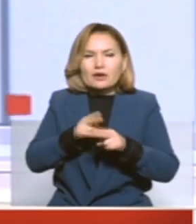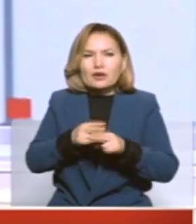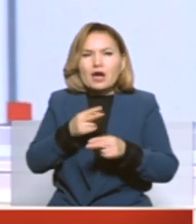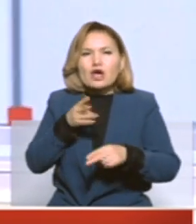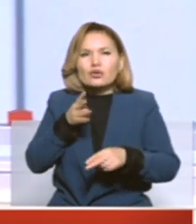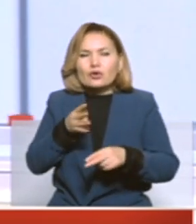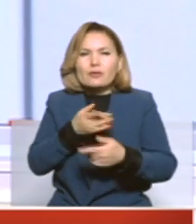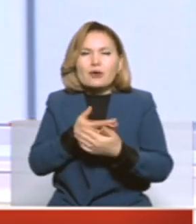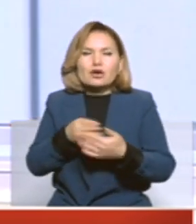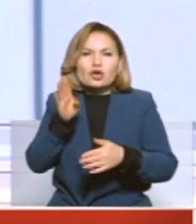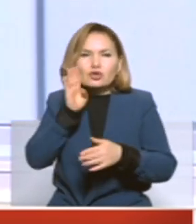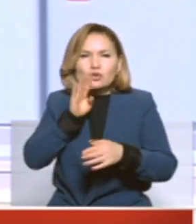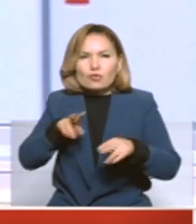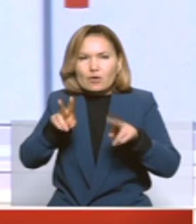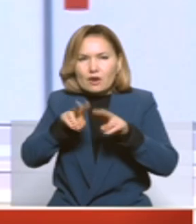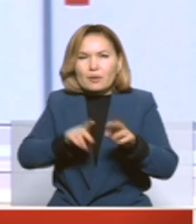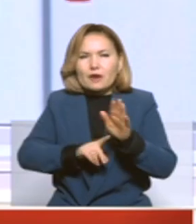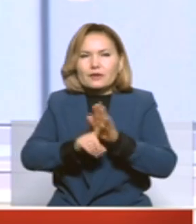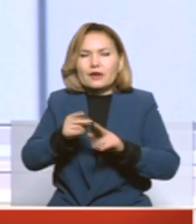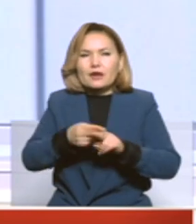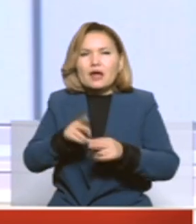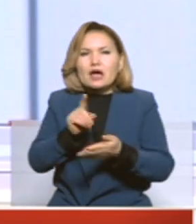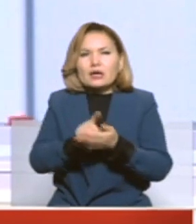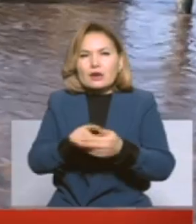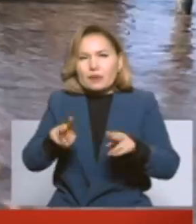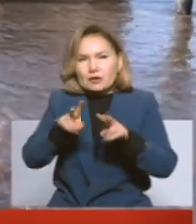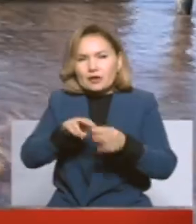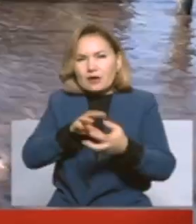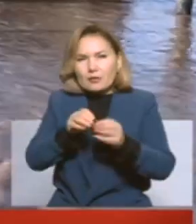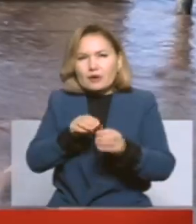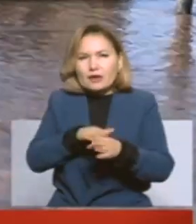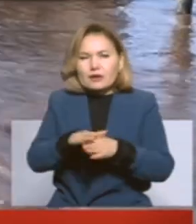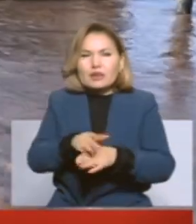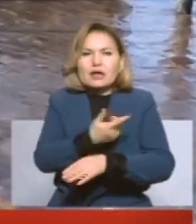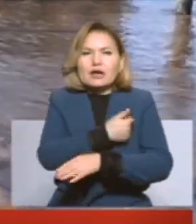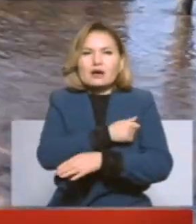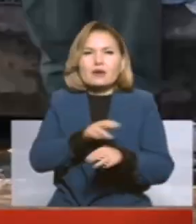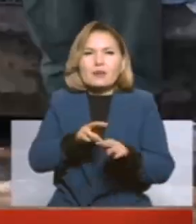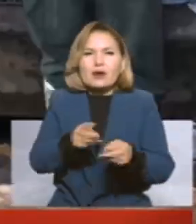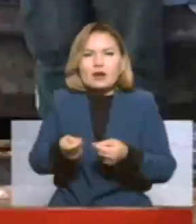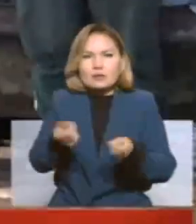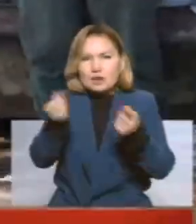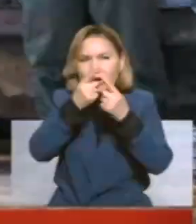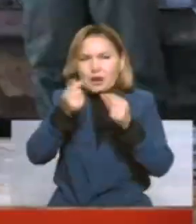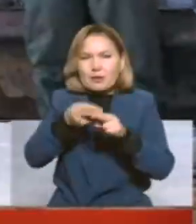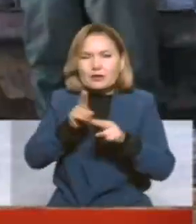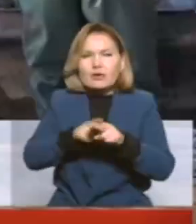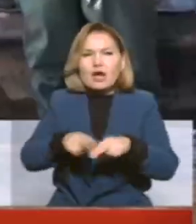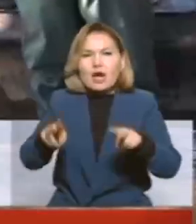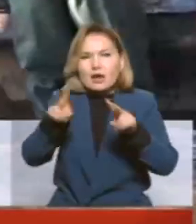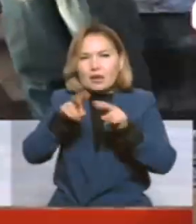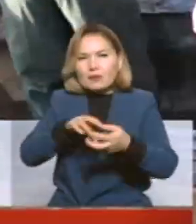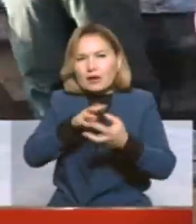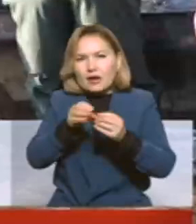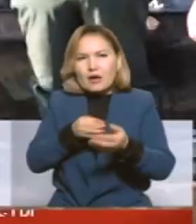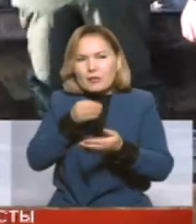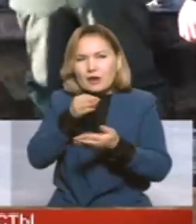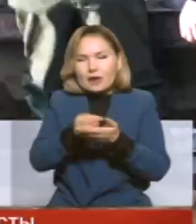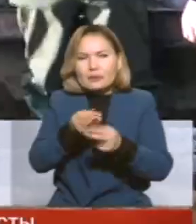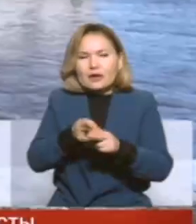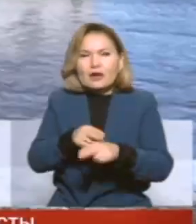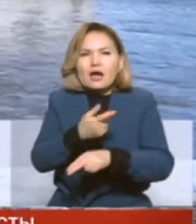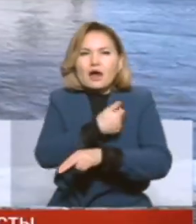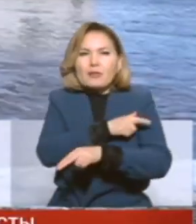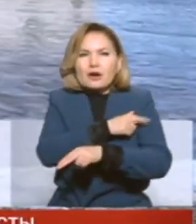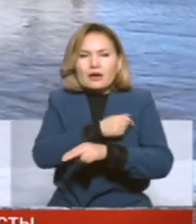4000-нан астам су сынамасы алынған. Тесті зерттеу жүргізілген. Денсаулық сақтау министрлігінің хабарлауынша, талдаудың нәтижесі бойынша